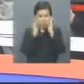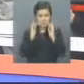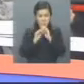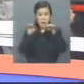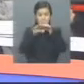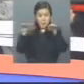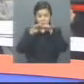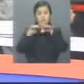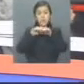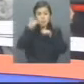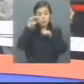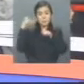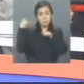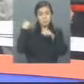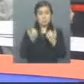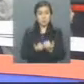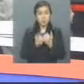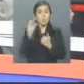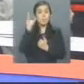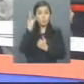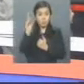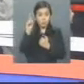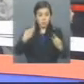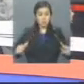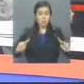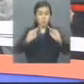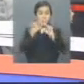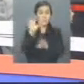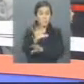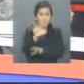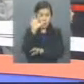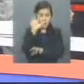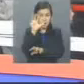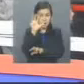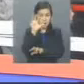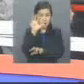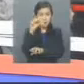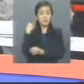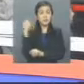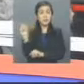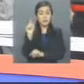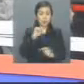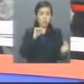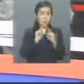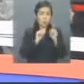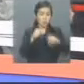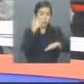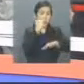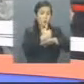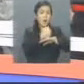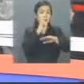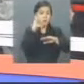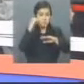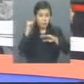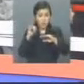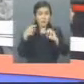ากทีเดียวนะคะทำให้วันพรุ่งนี้ค่ะทางกระทรวงมหาดไทยก็จะเตรียมพูดคุยกับทางผู้ว่าราชการจังหวัดทุกจังหวัดที่ประสบปัญห